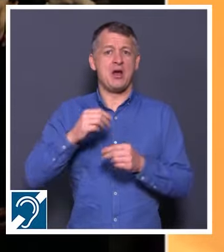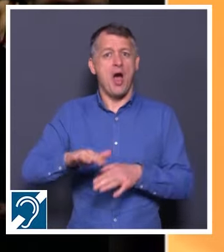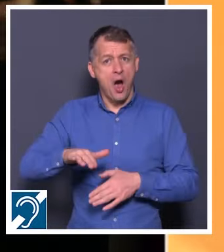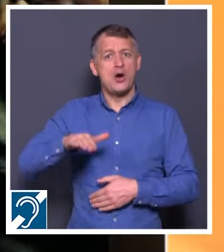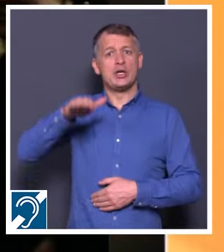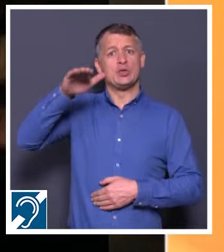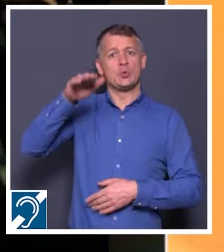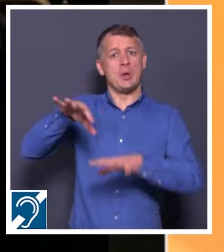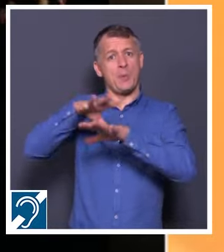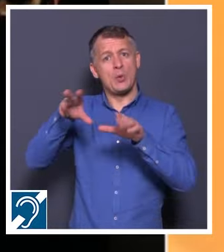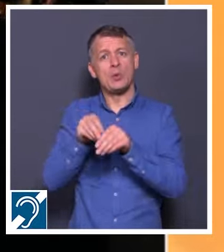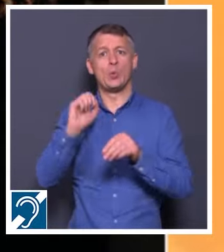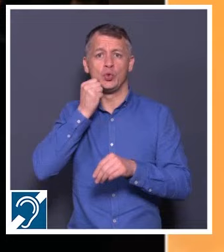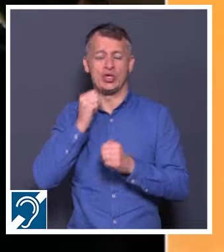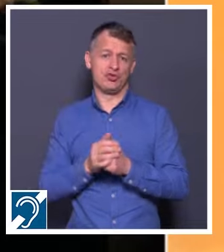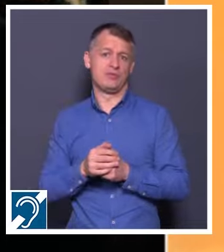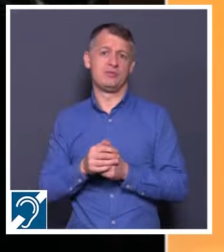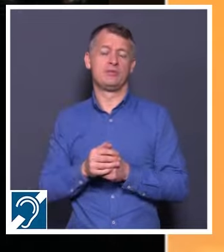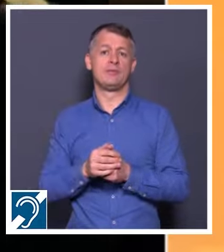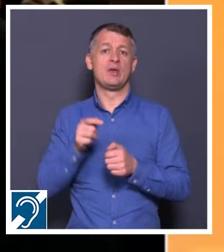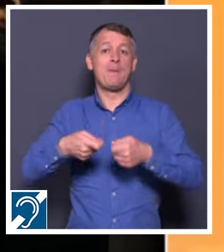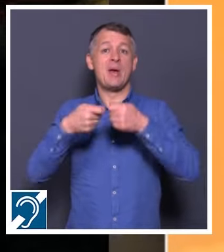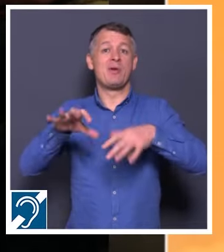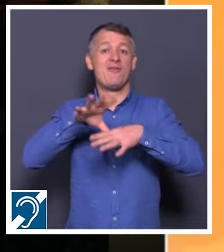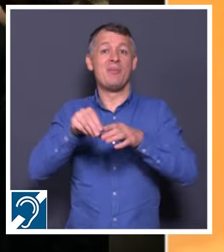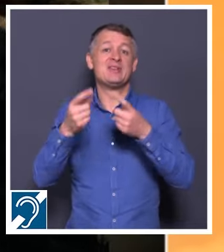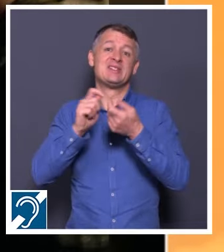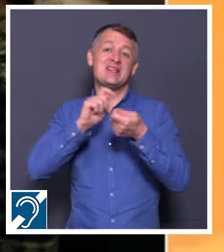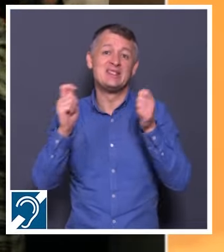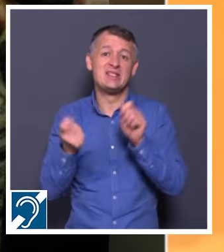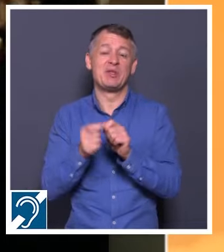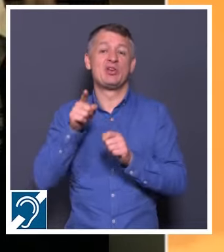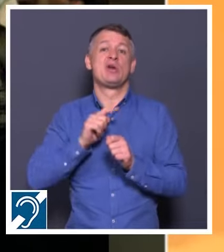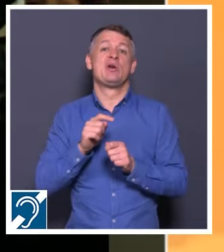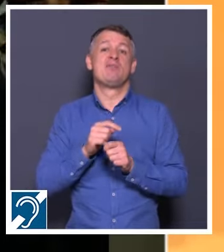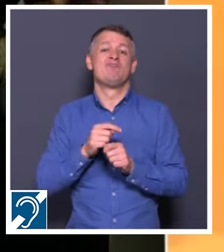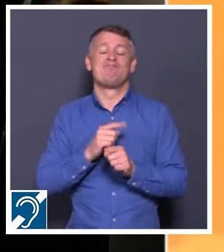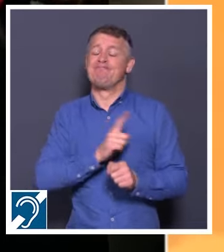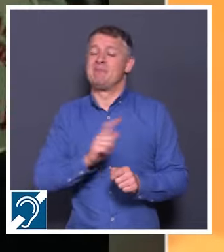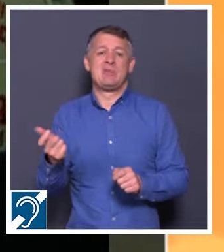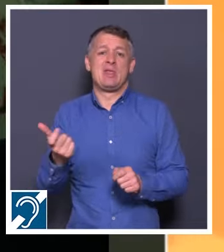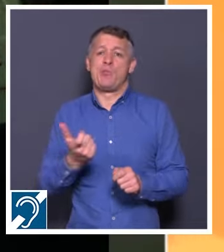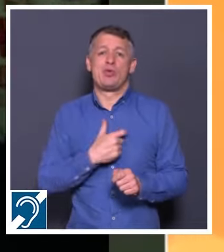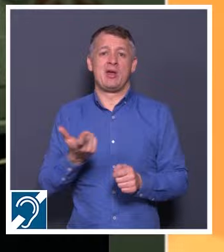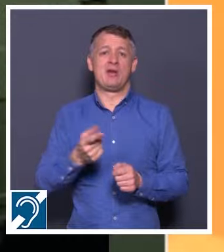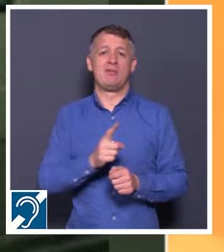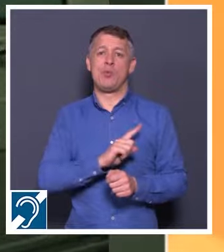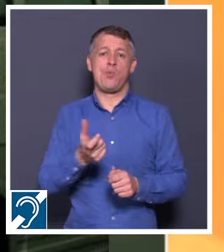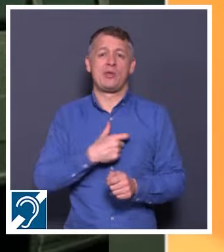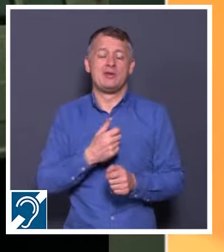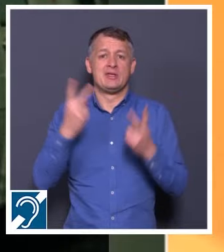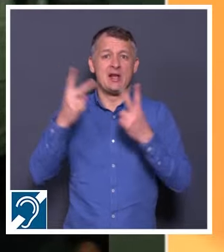structura familială s-a schimbat și de aici această incapacitate a unora de a-și imagina cum a fost atunci. Ce află era